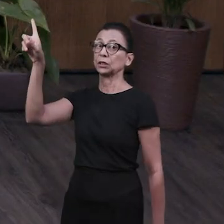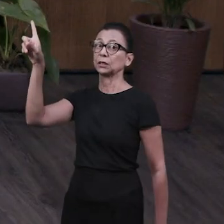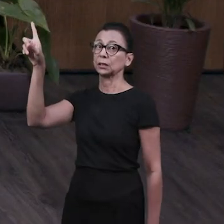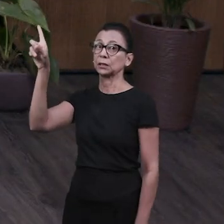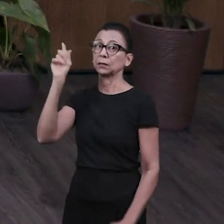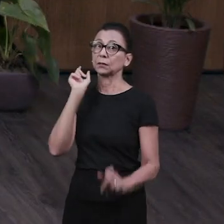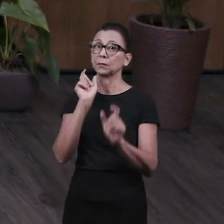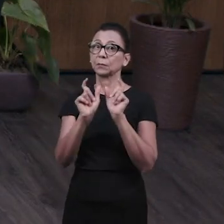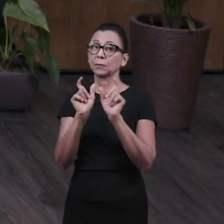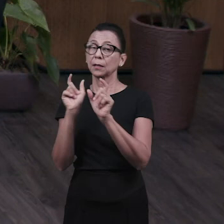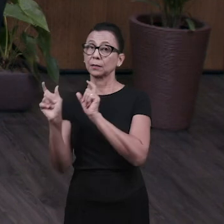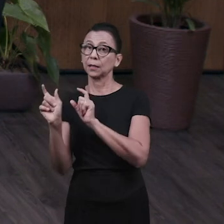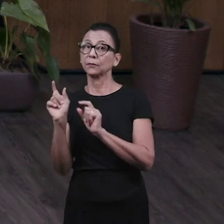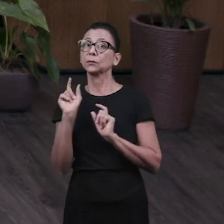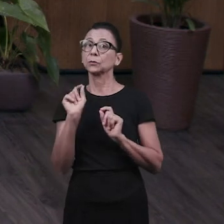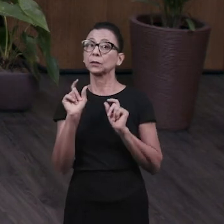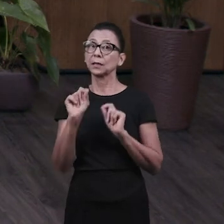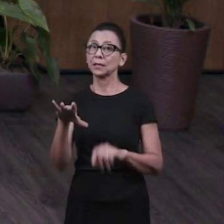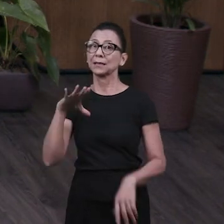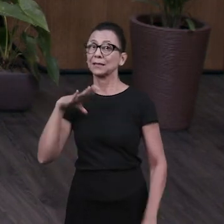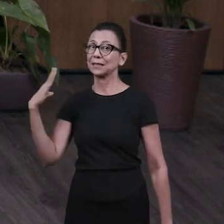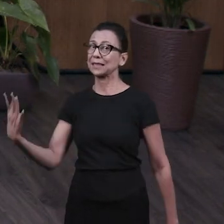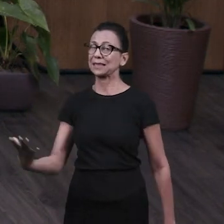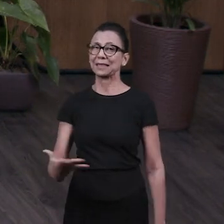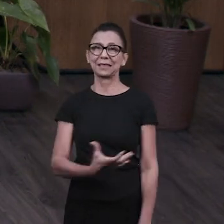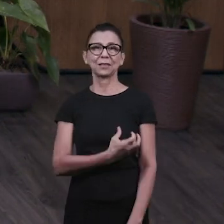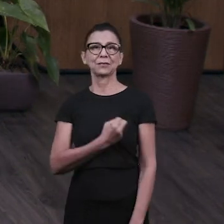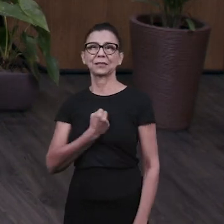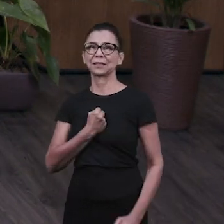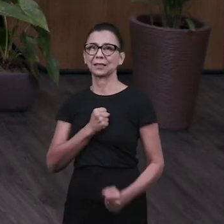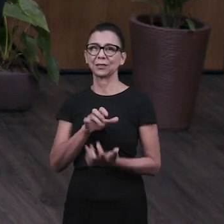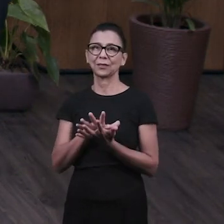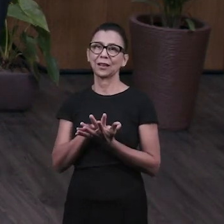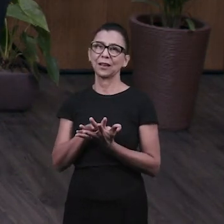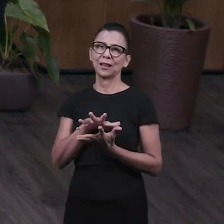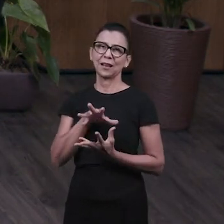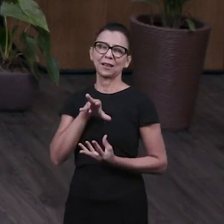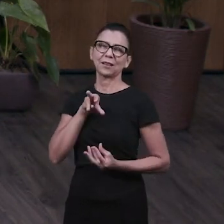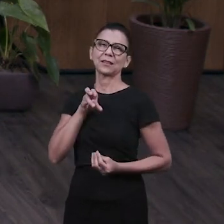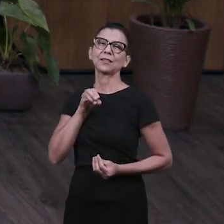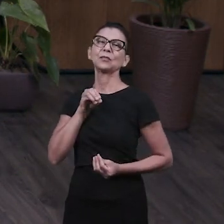paroles de Dieu, parce que ce sont des paroles de salut, le rachat de l'âme,